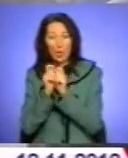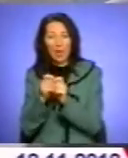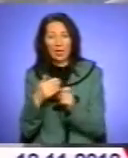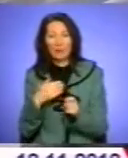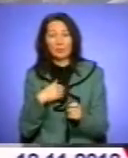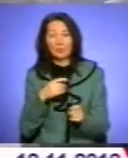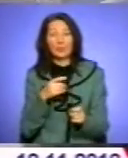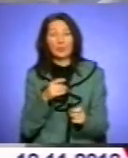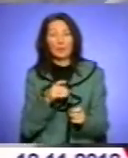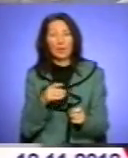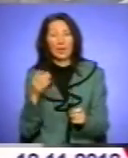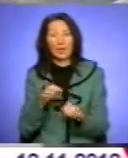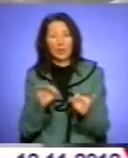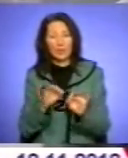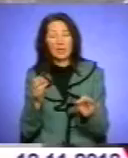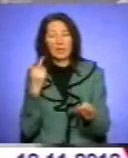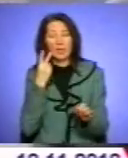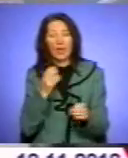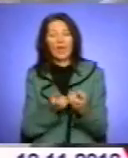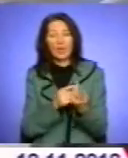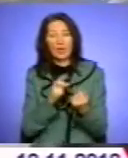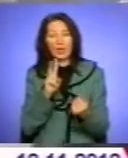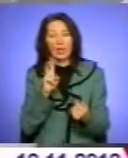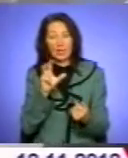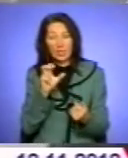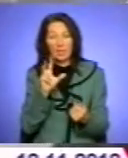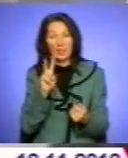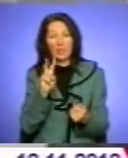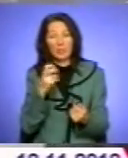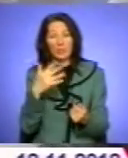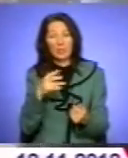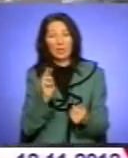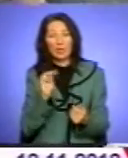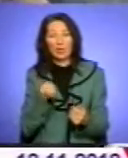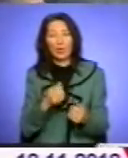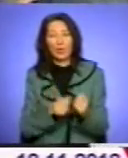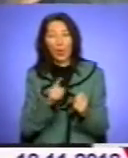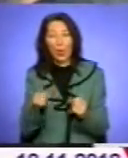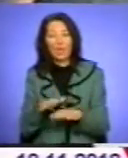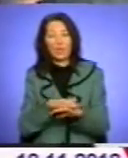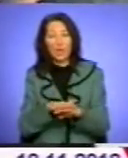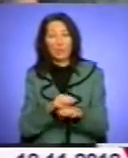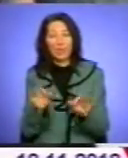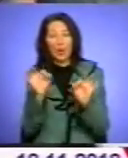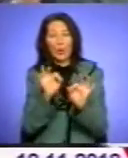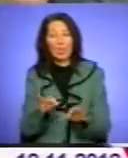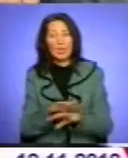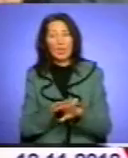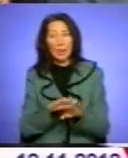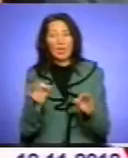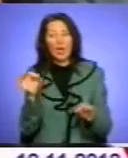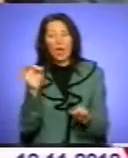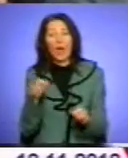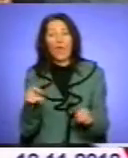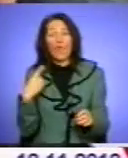не видавалися завжди. В кількості 300-250 штук на кожній ярмарці. Осінні ярмарки в області стали